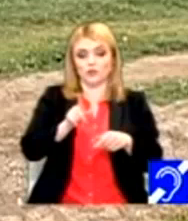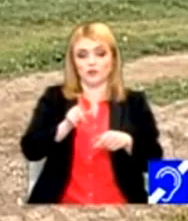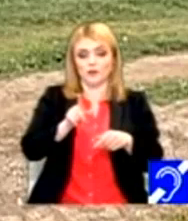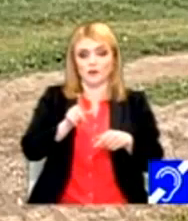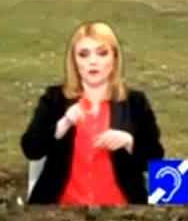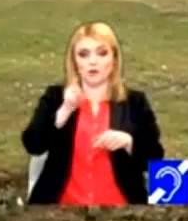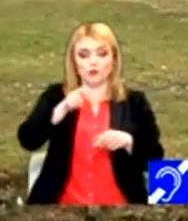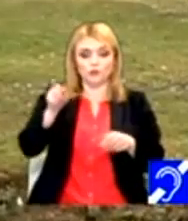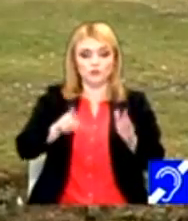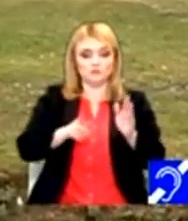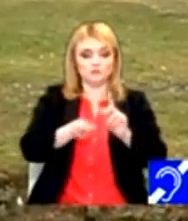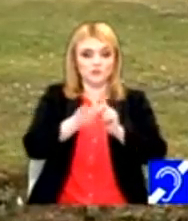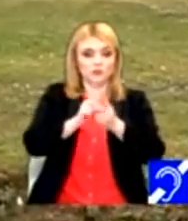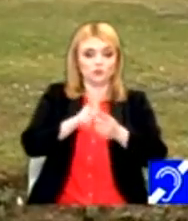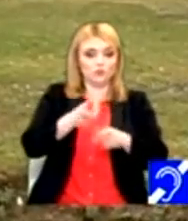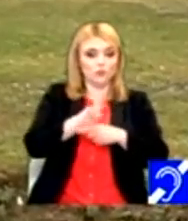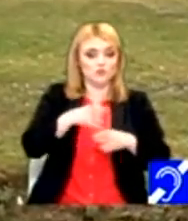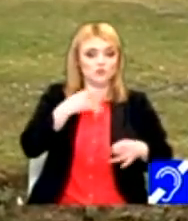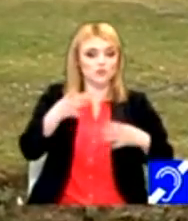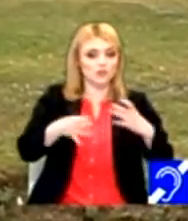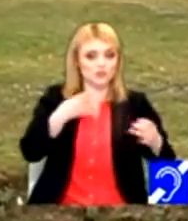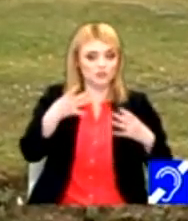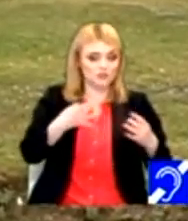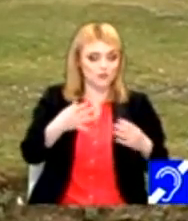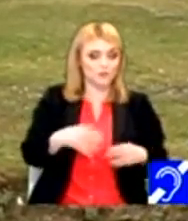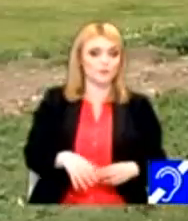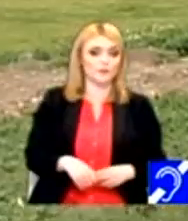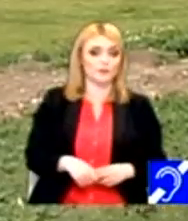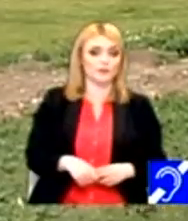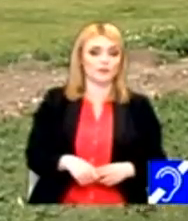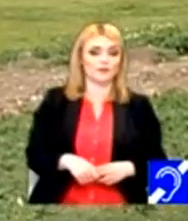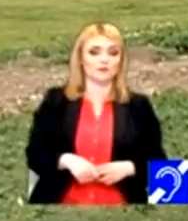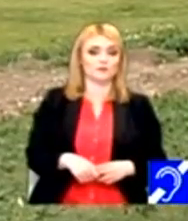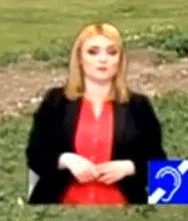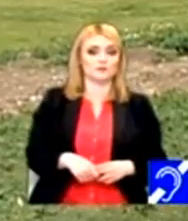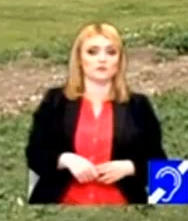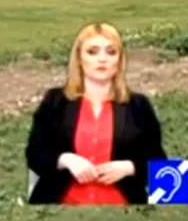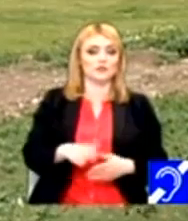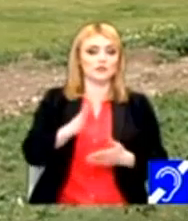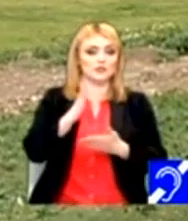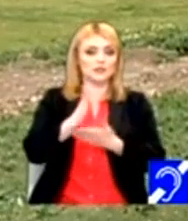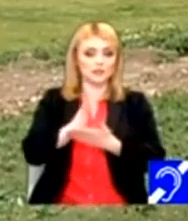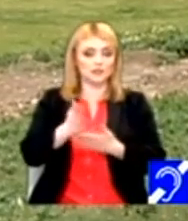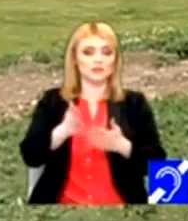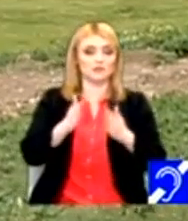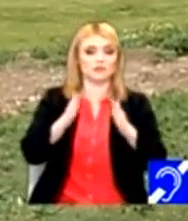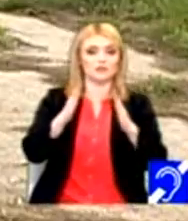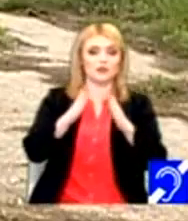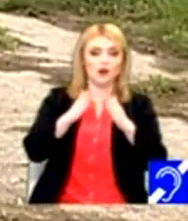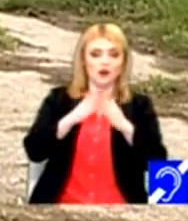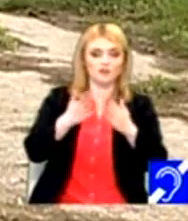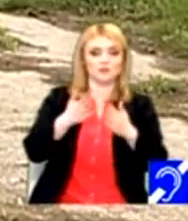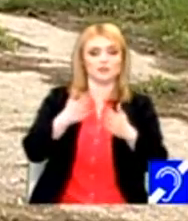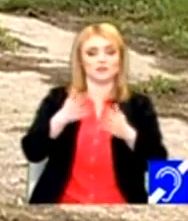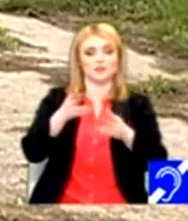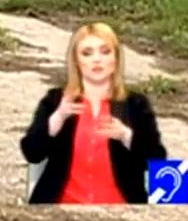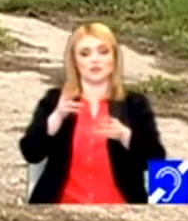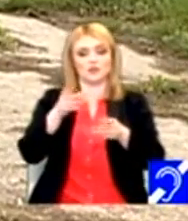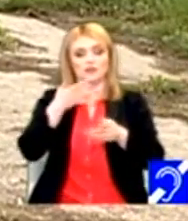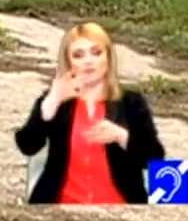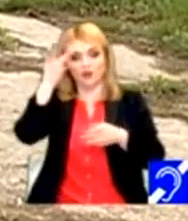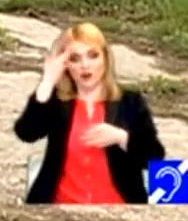Guvernul nu-i poate scuti pe patentare peste 8.000 de oameni care n-au putut lucra în piețe, nu-i poate scuti de plata respectivă, de